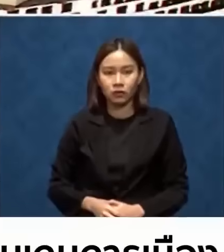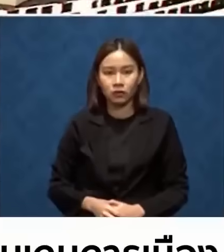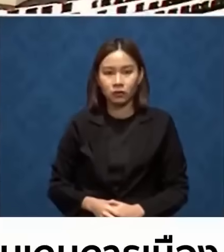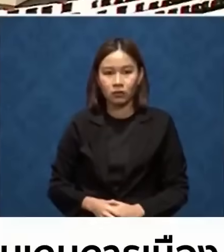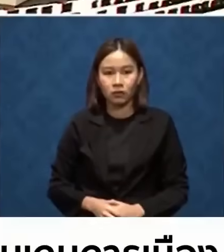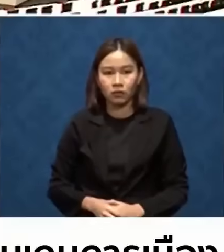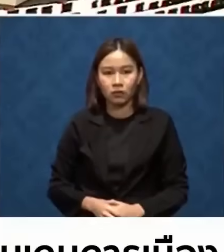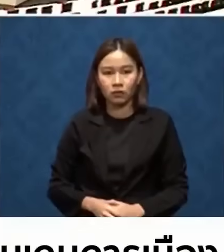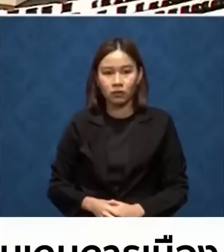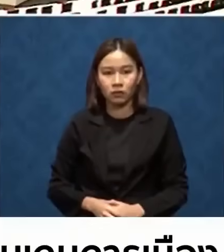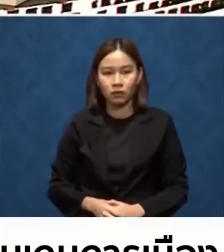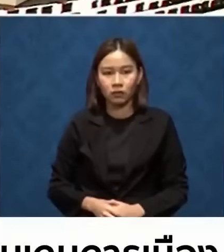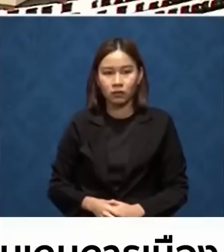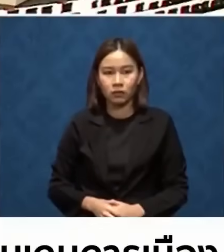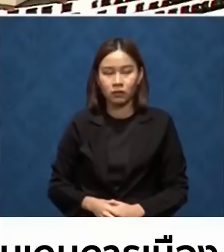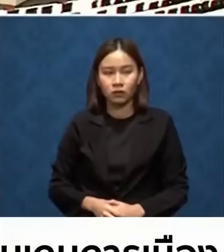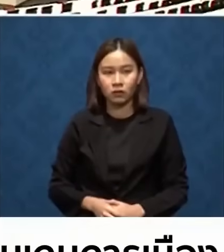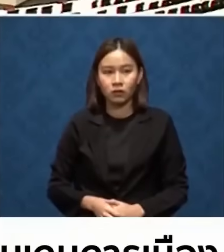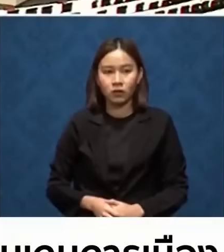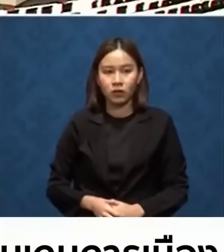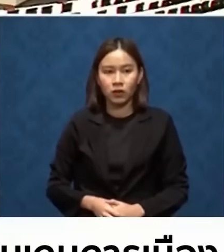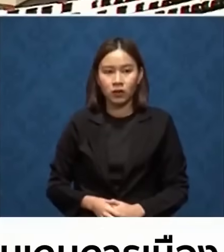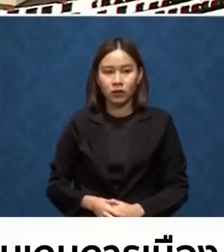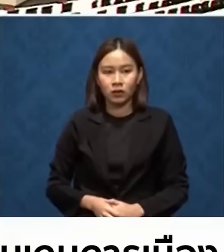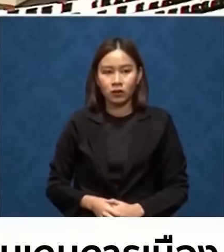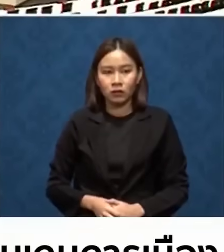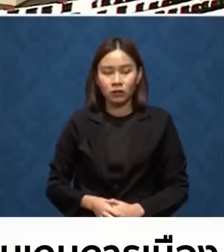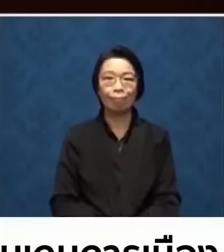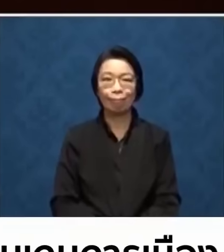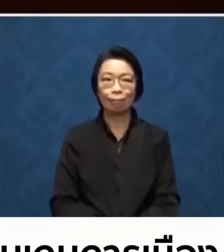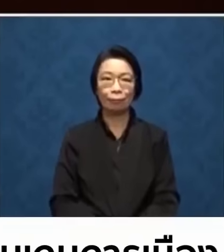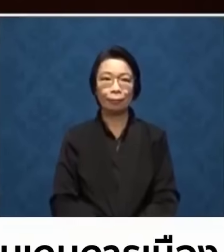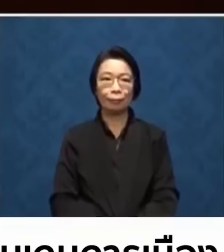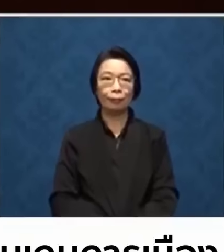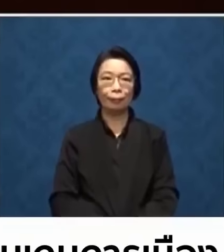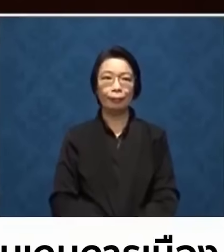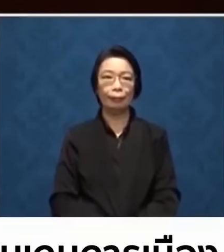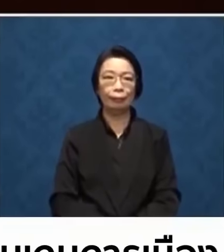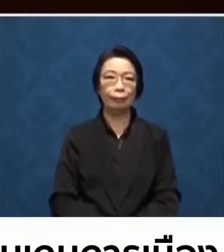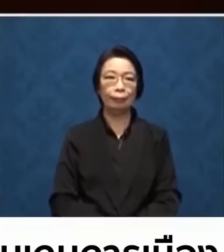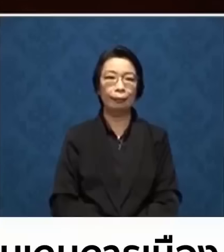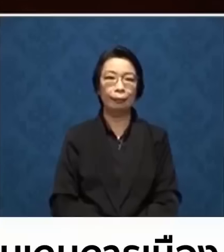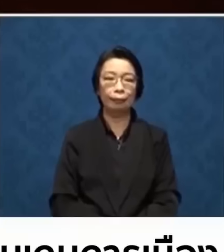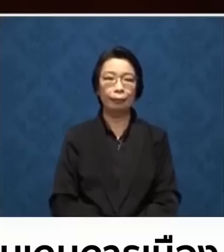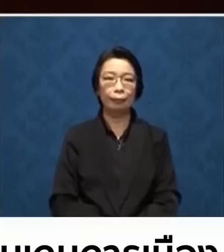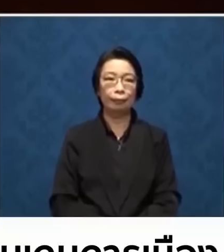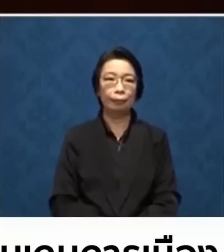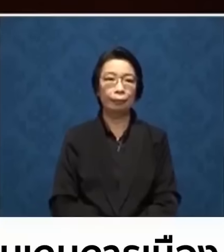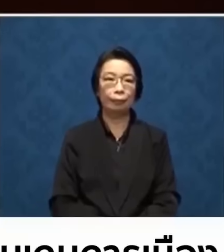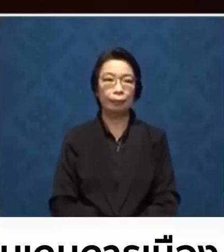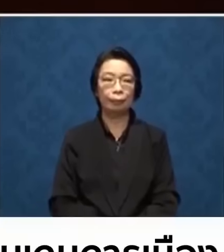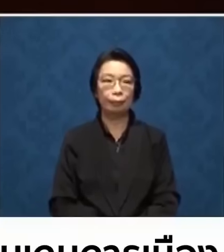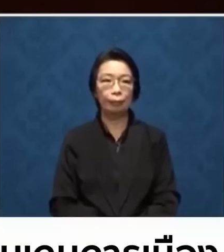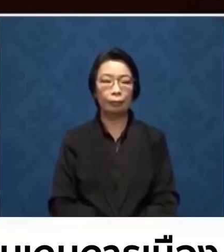และสุดท้ายเนี่ยเตรียมข้อมูลมาแต่ก็ไม่ได้อภิปรายประเทศไทยเสียโอกาสมา3เดือนแล้วกับมาตรา272ตามรัฐธรร